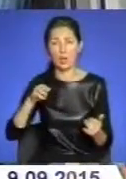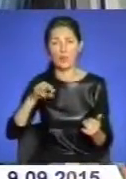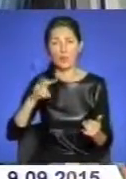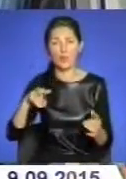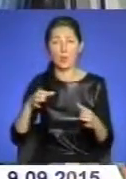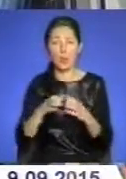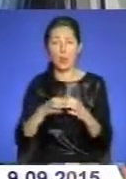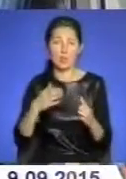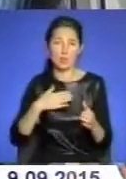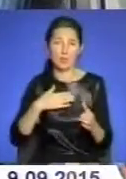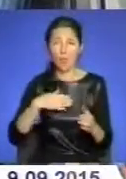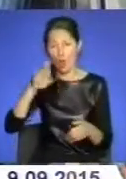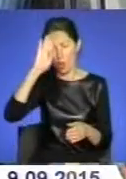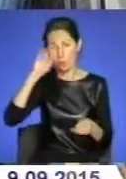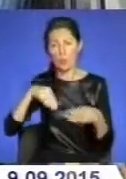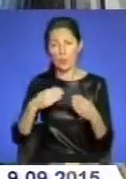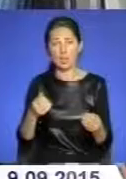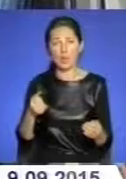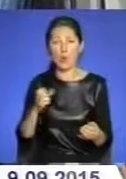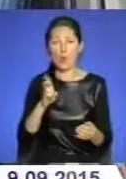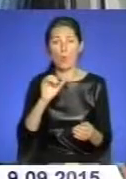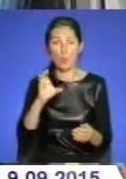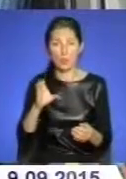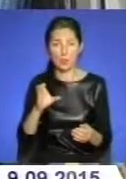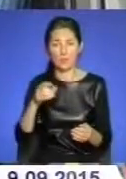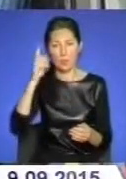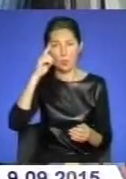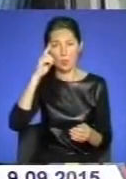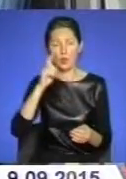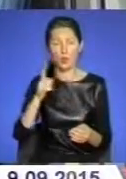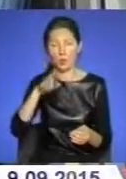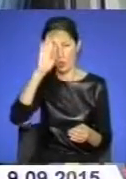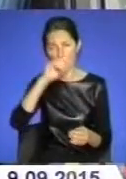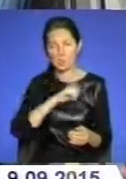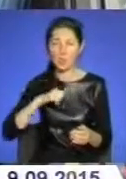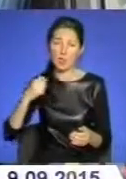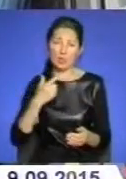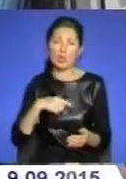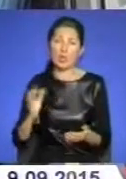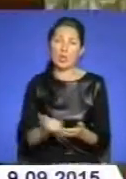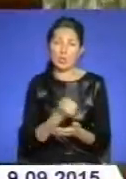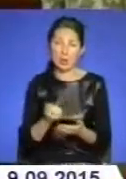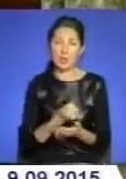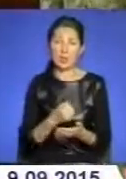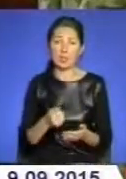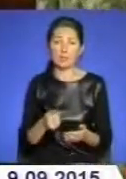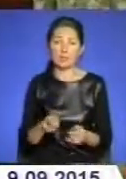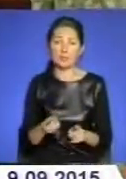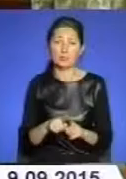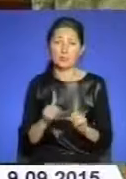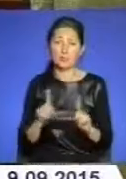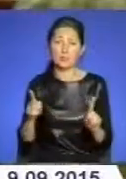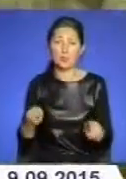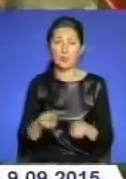передаємо хлопцям бус. Я думаю, що цей бус. Це хлопці самі собі заробили. Фактично, це нонсенс такий. З нагоди свята